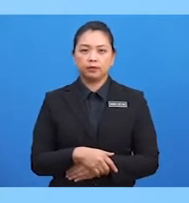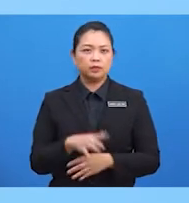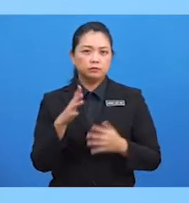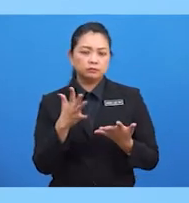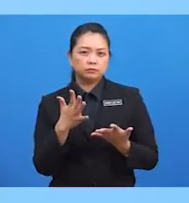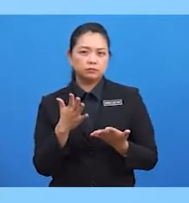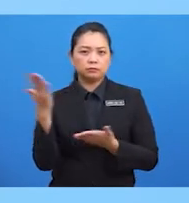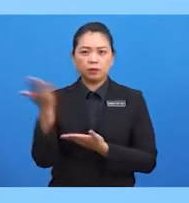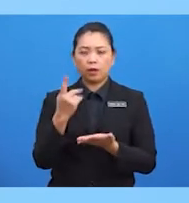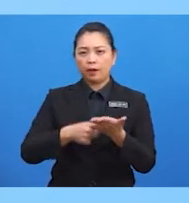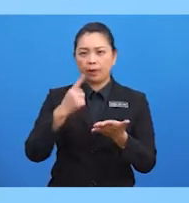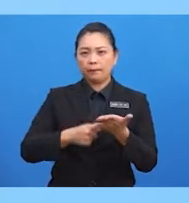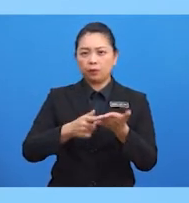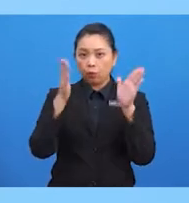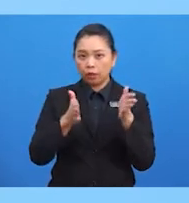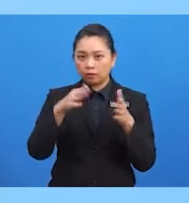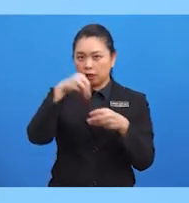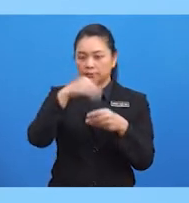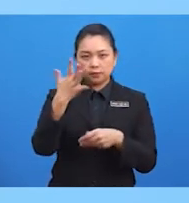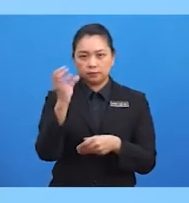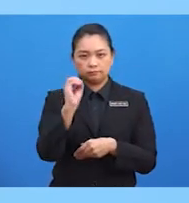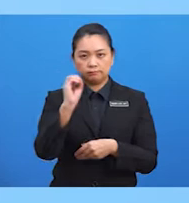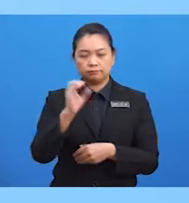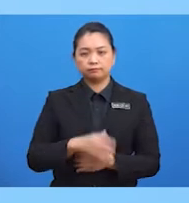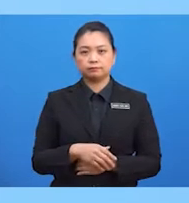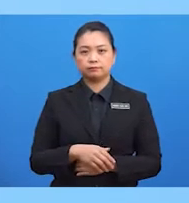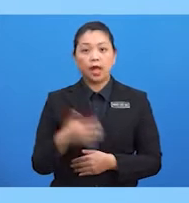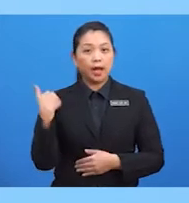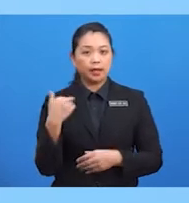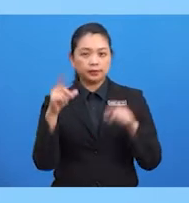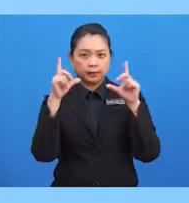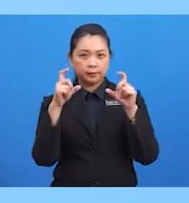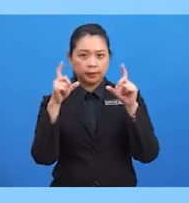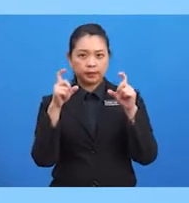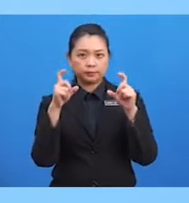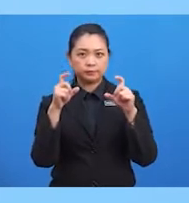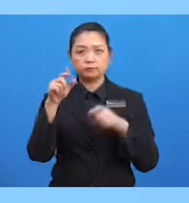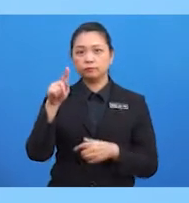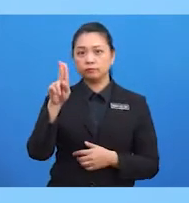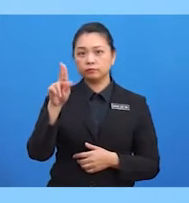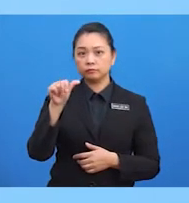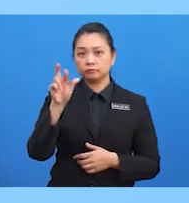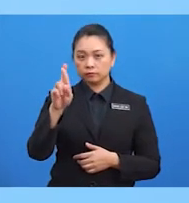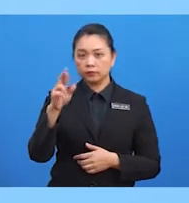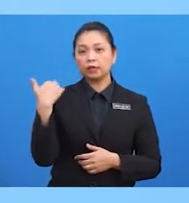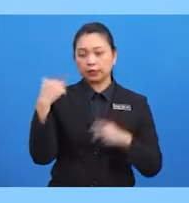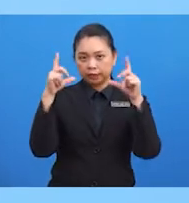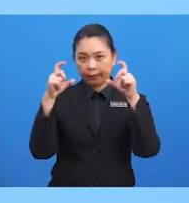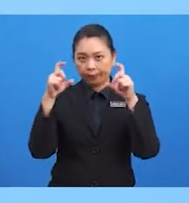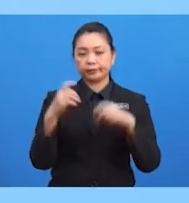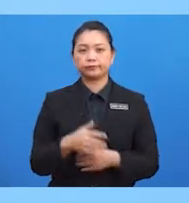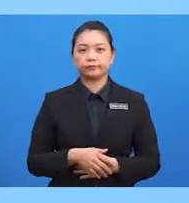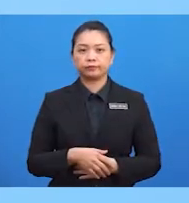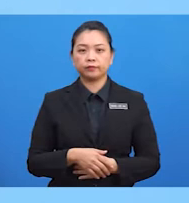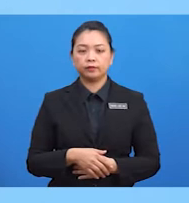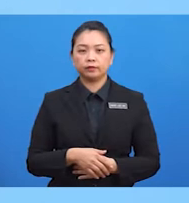membawa sebarang penumpang. Ia mempunyai kamera dan peralatan penderiaan jauh,